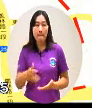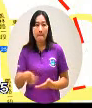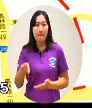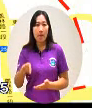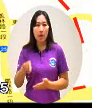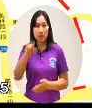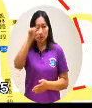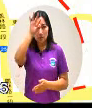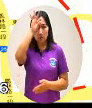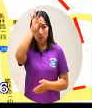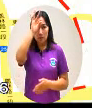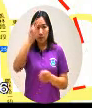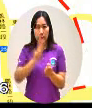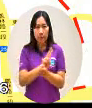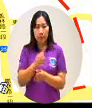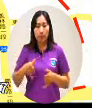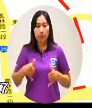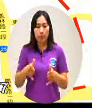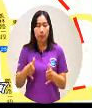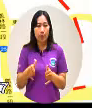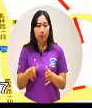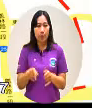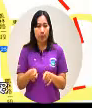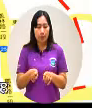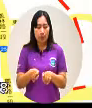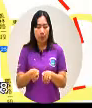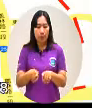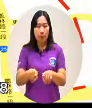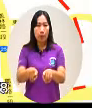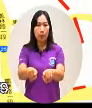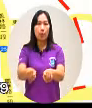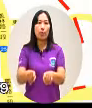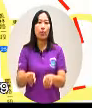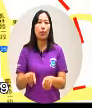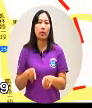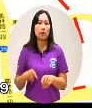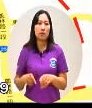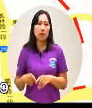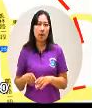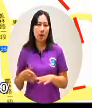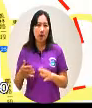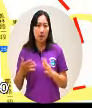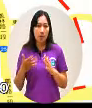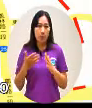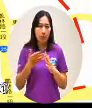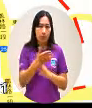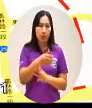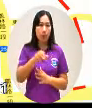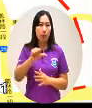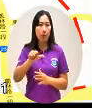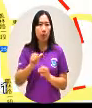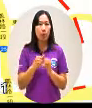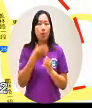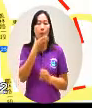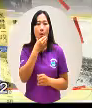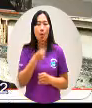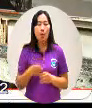平行哈，拢总820公尺哈，穿越五湖里哈，这个高宽10米